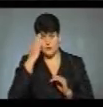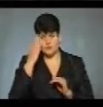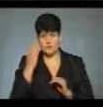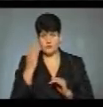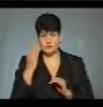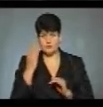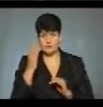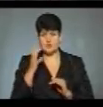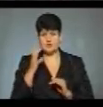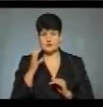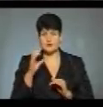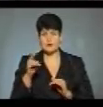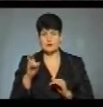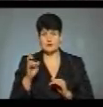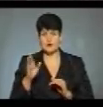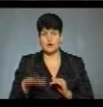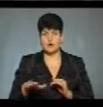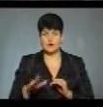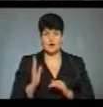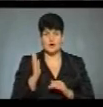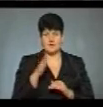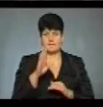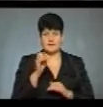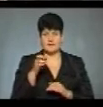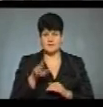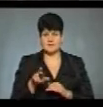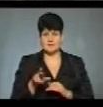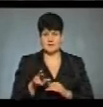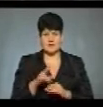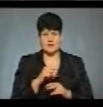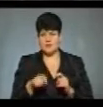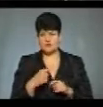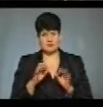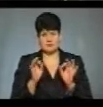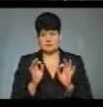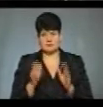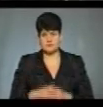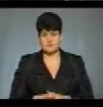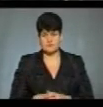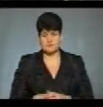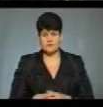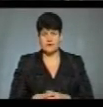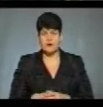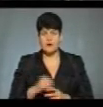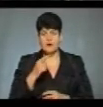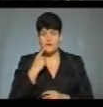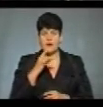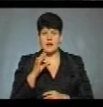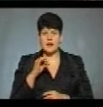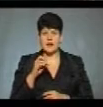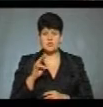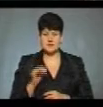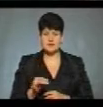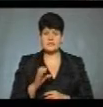до Слобідської дороги, ногами довівся, лежав. Рівно лежав тіло, не пошкоджено нічого. За словами речника Нацполіції області